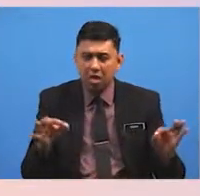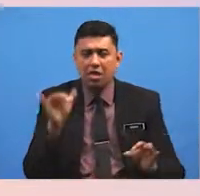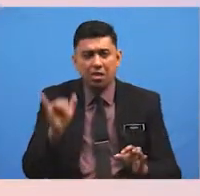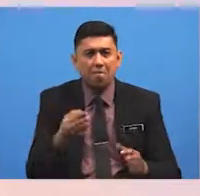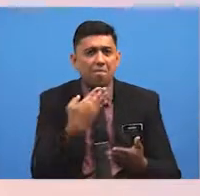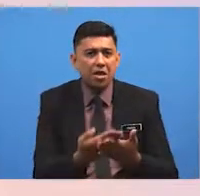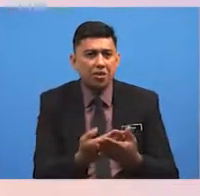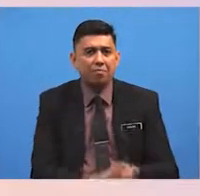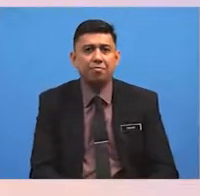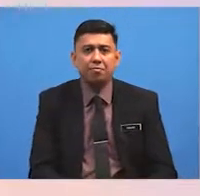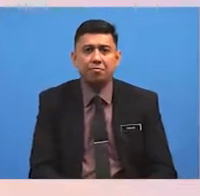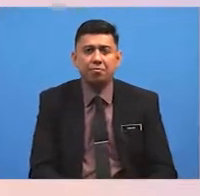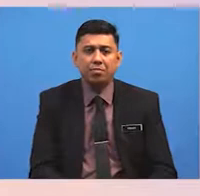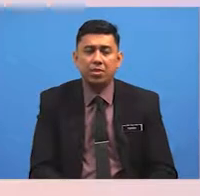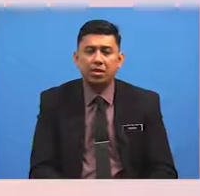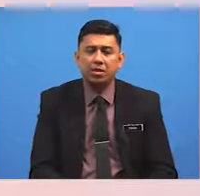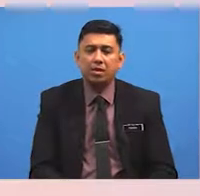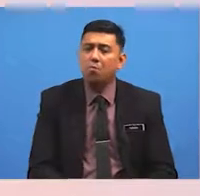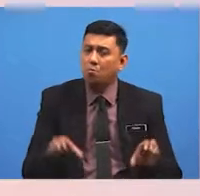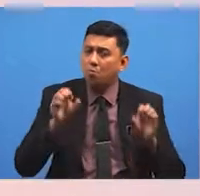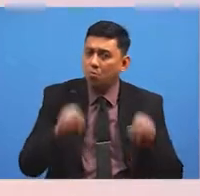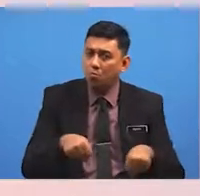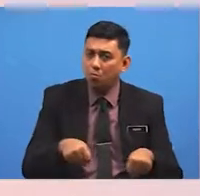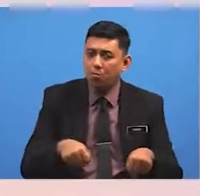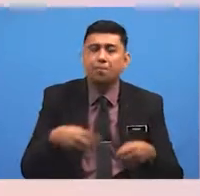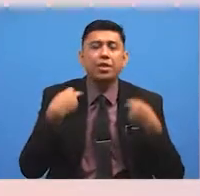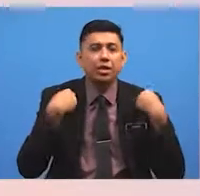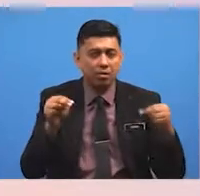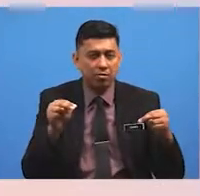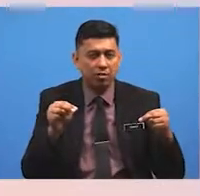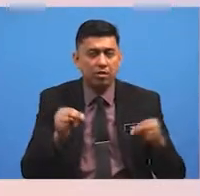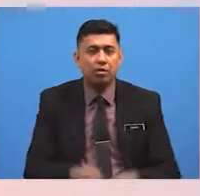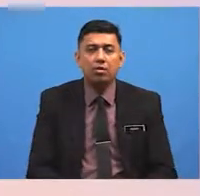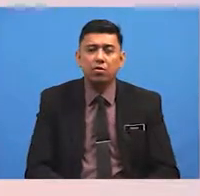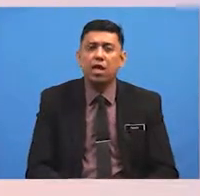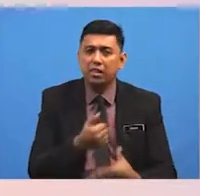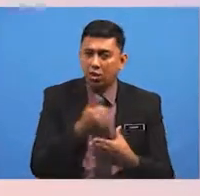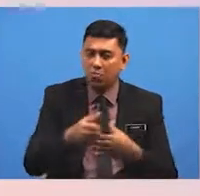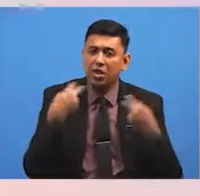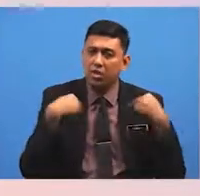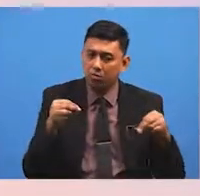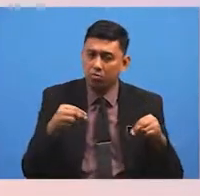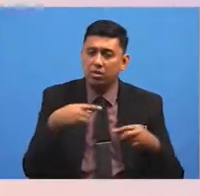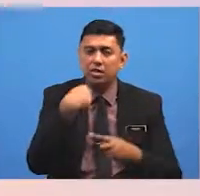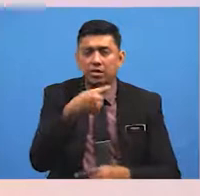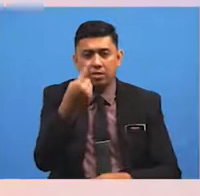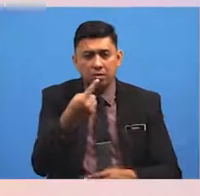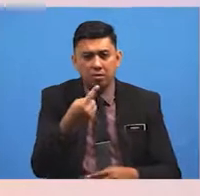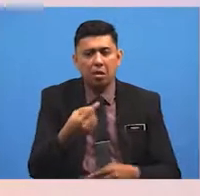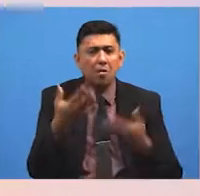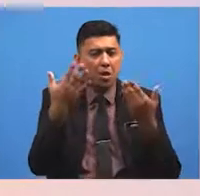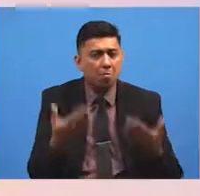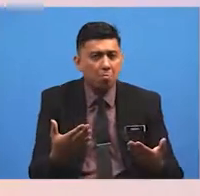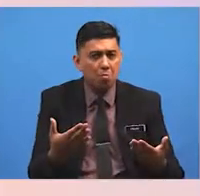baik jadi membolehkan perniagaan atau penyakit tersebut menampung segala